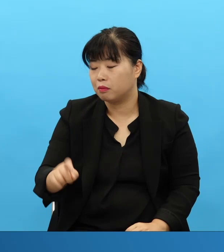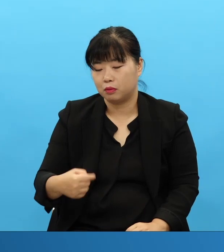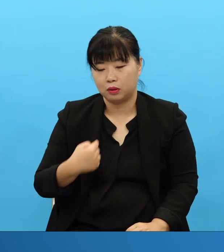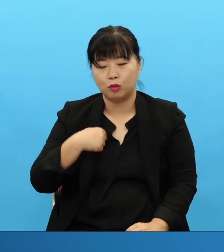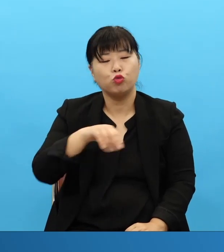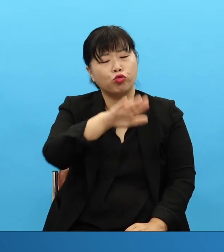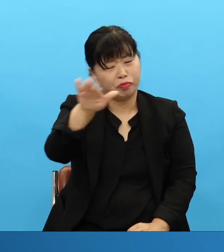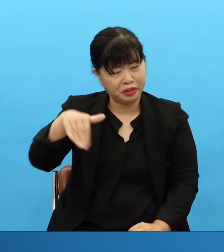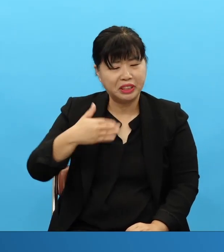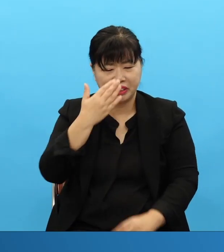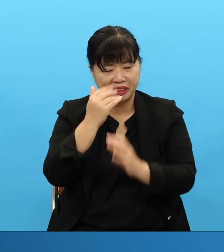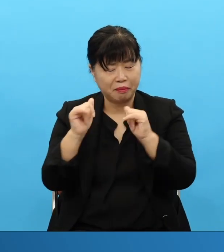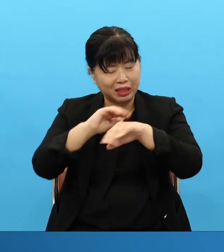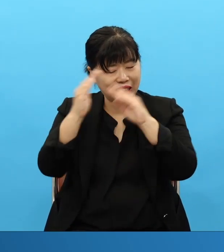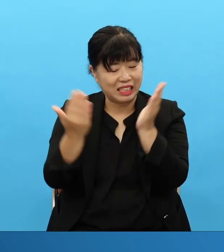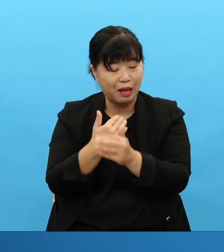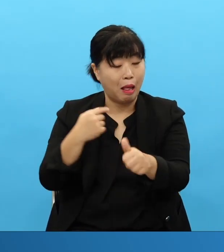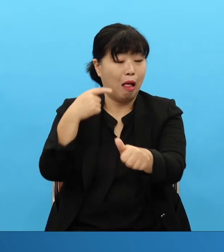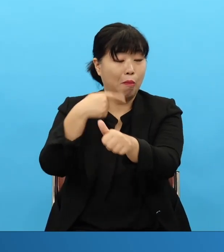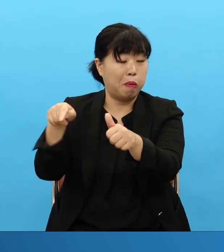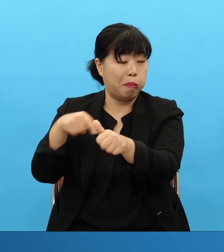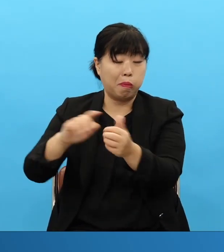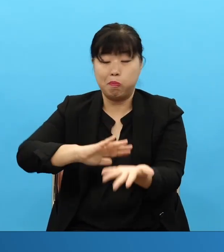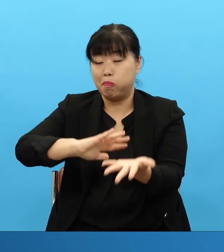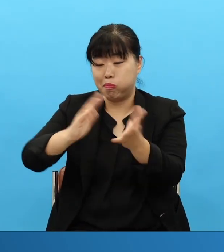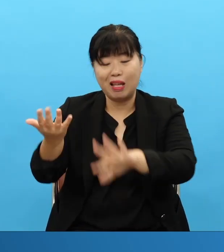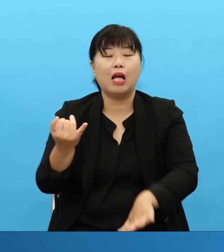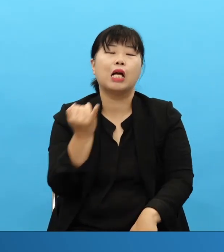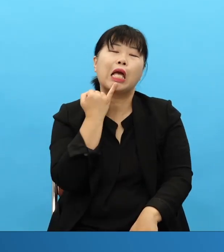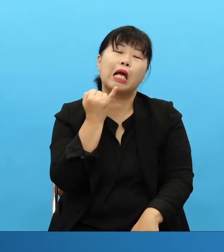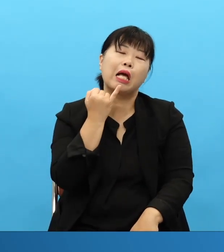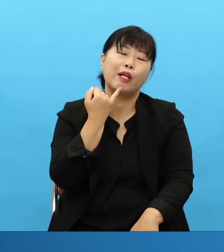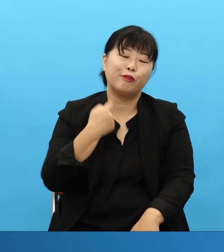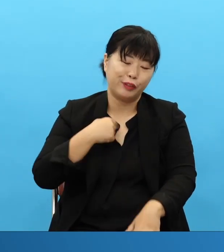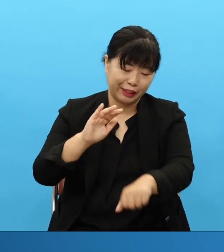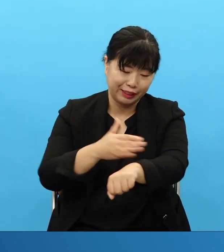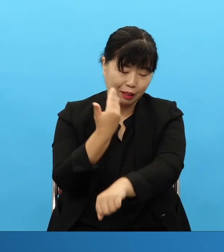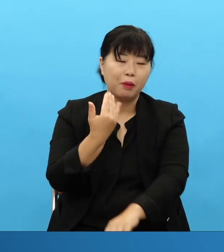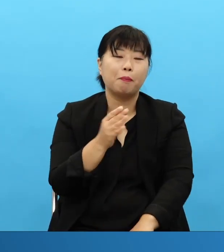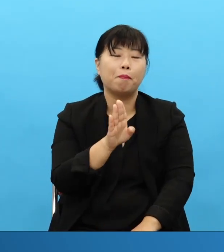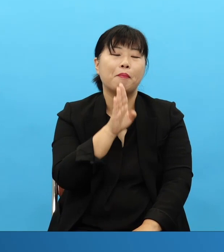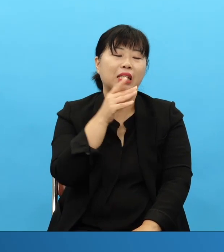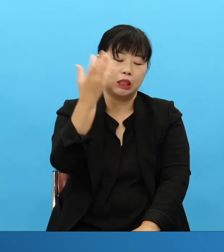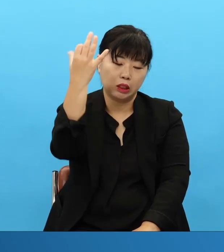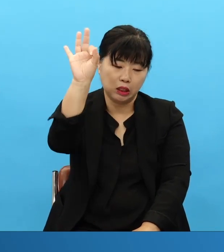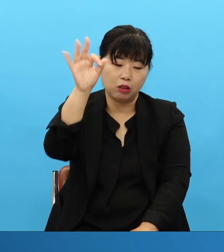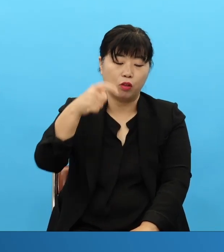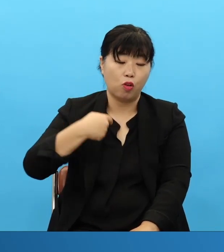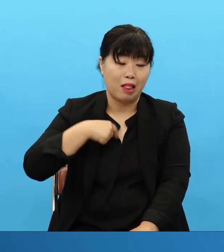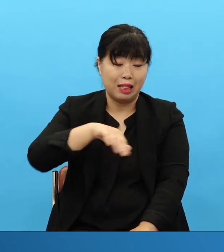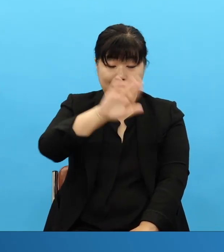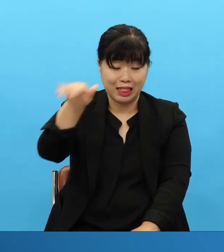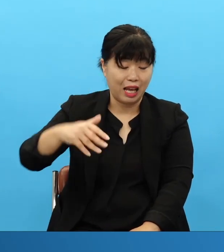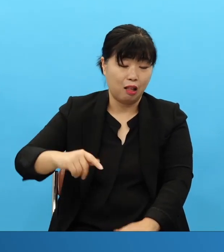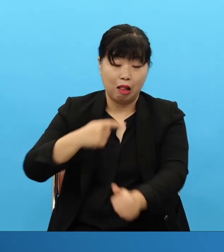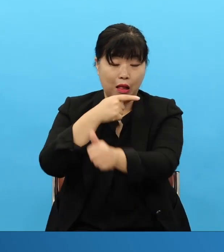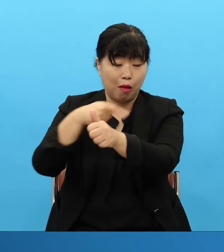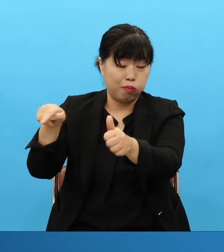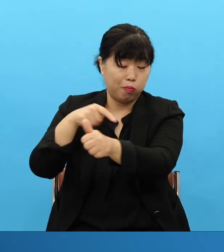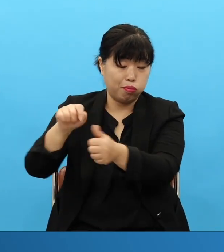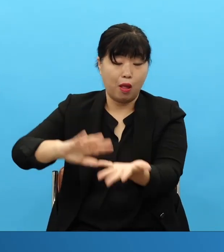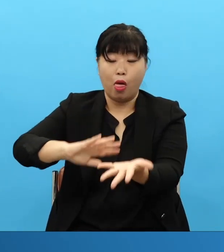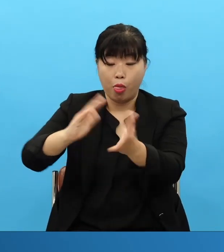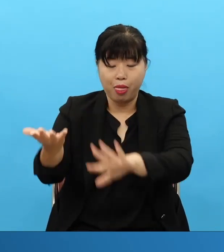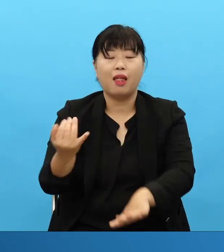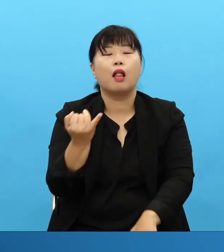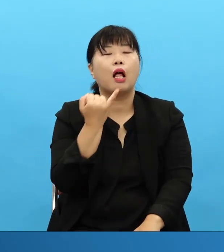It's okay even if you kill us all. 우리는 잘못했다. That we did wrong. 우리는 잘못 살았고 다 죽여도 된다. That we lived an incorrect life, and so it's okay even if you